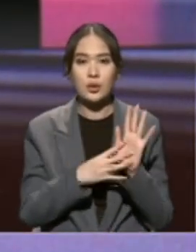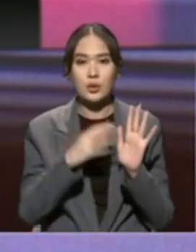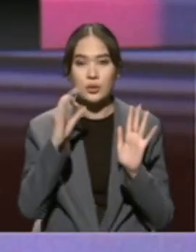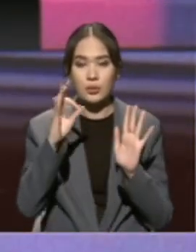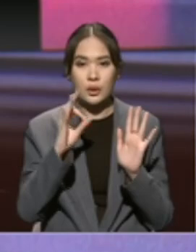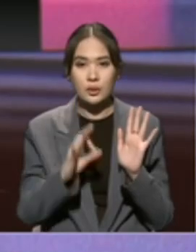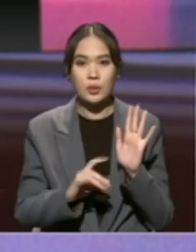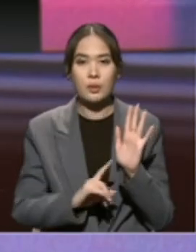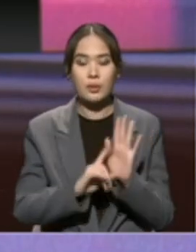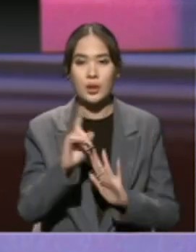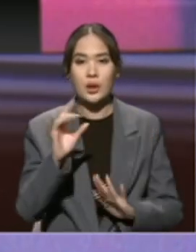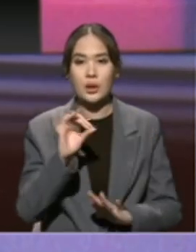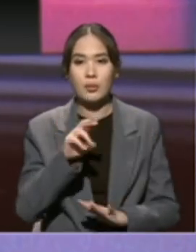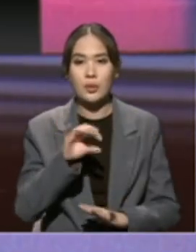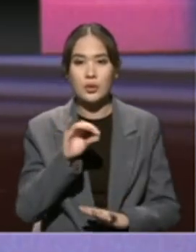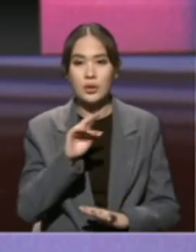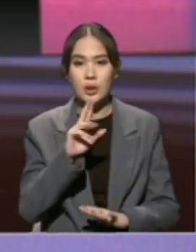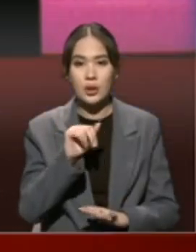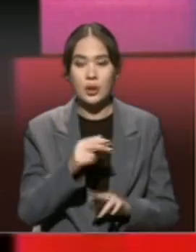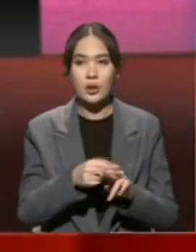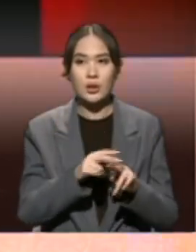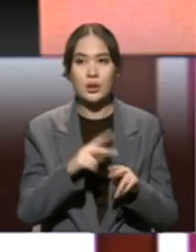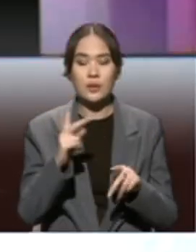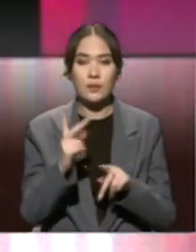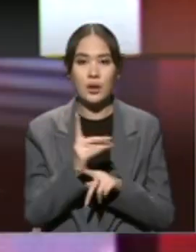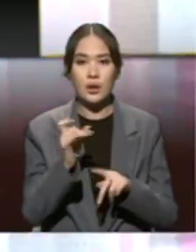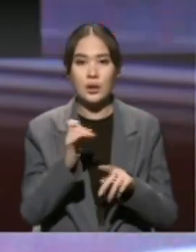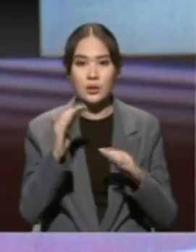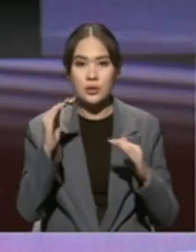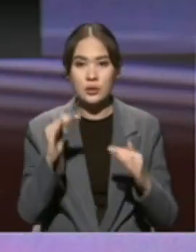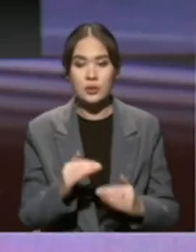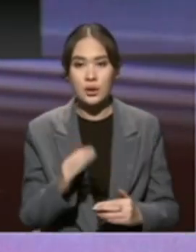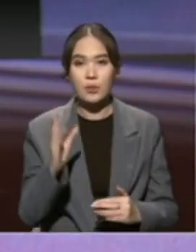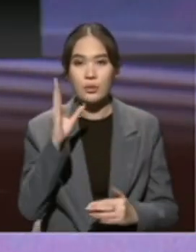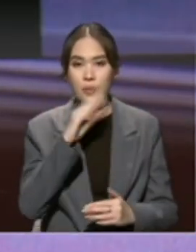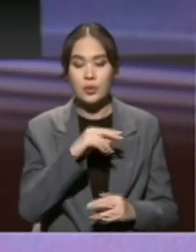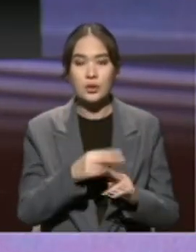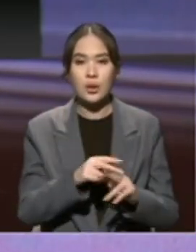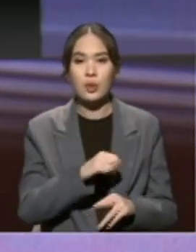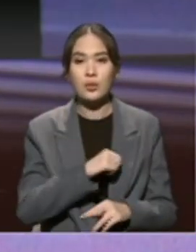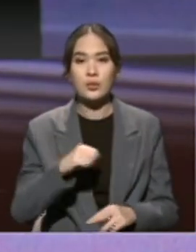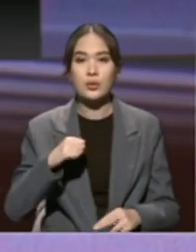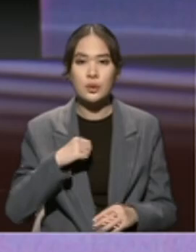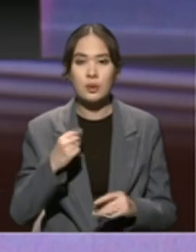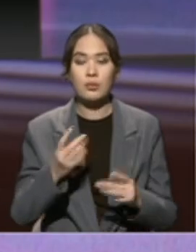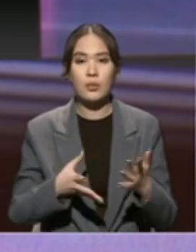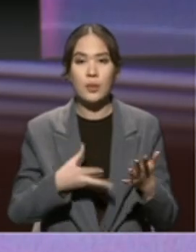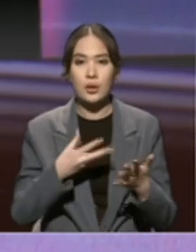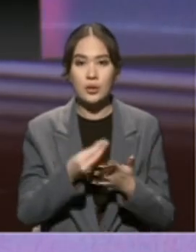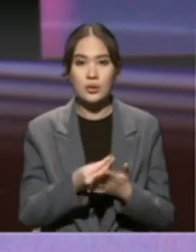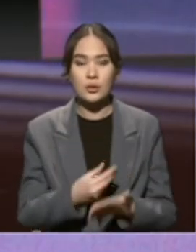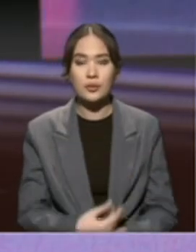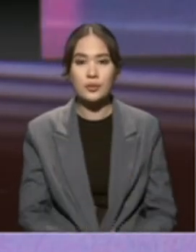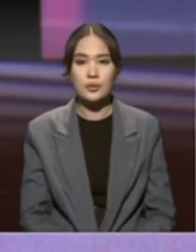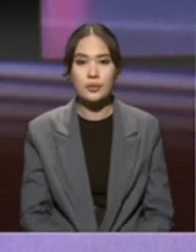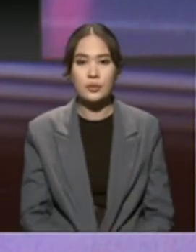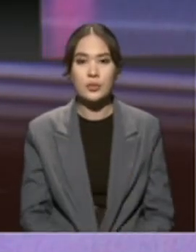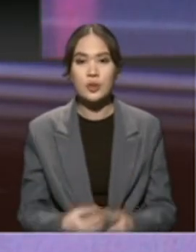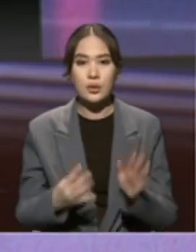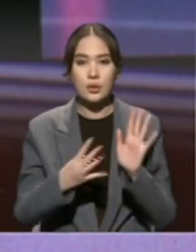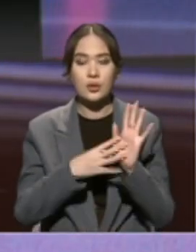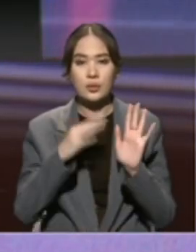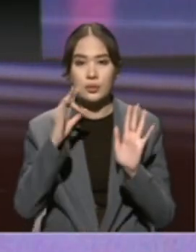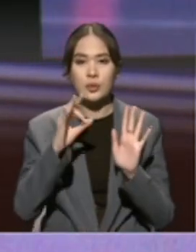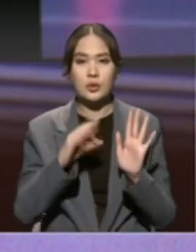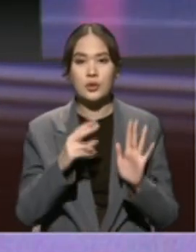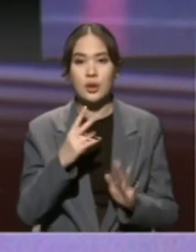9%-мен басталған ипотека кейін екі есе төмендейтін де өзінің мүмкіндігі бар. Яғни өзінің бағалау көрсеткіші. Біздің есебімізше 9%-мен